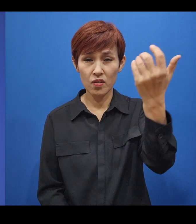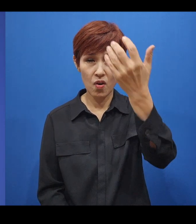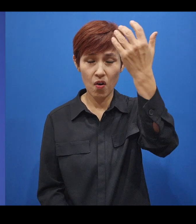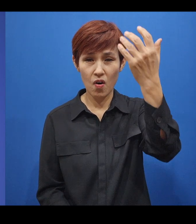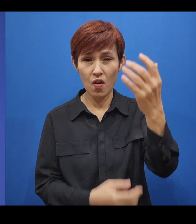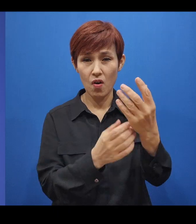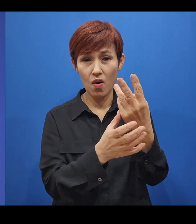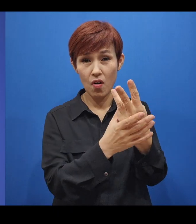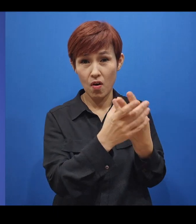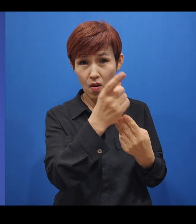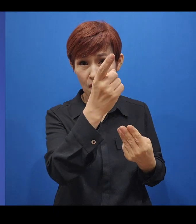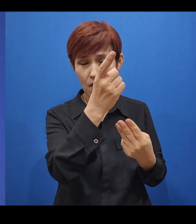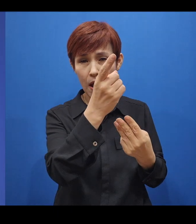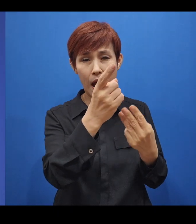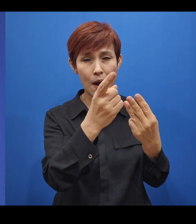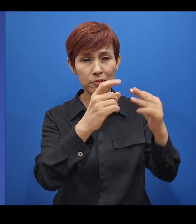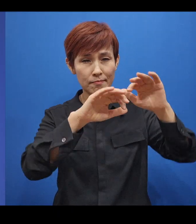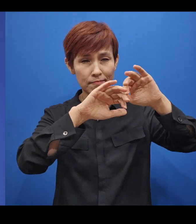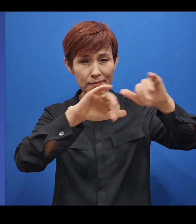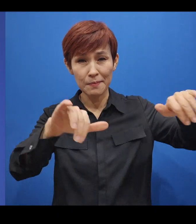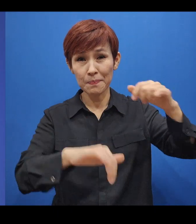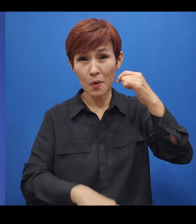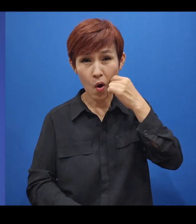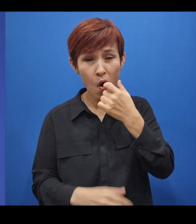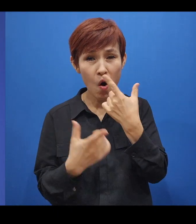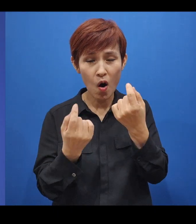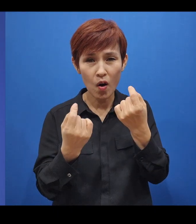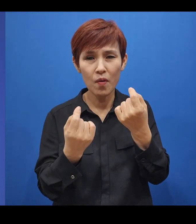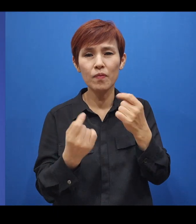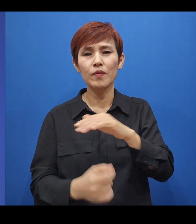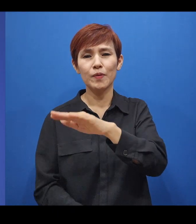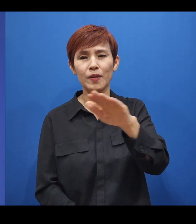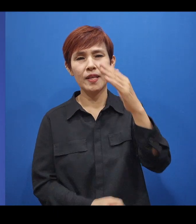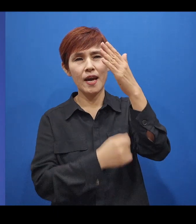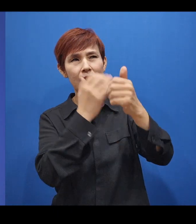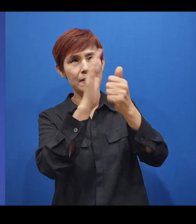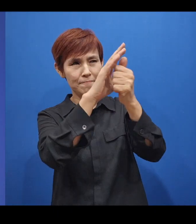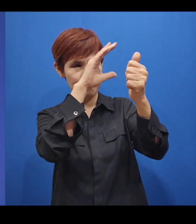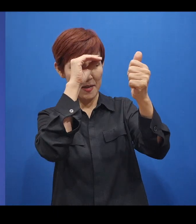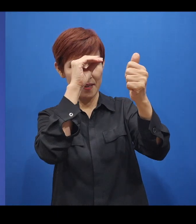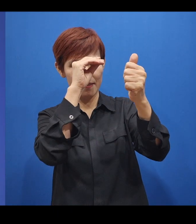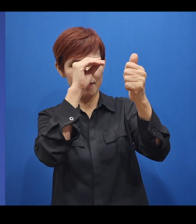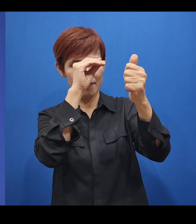나면 우리는 하나님을 닮아서 사랑할 수 있어요.